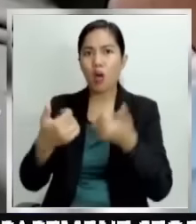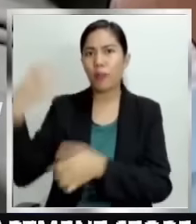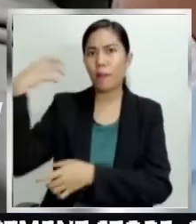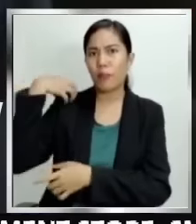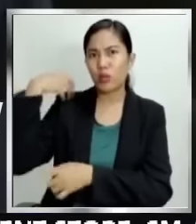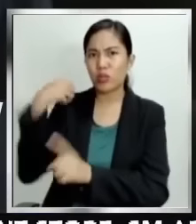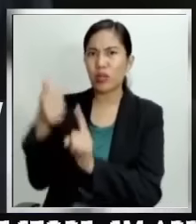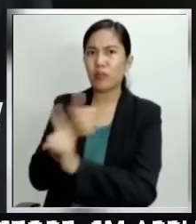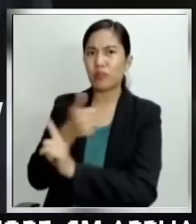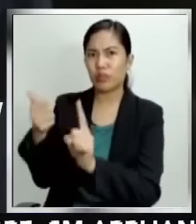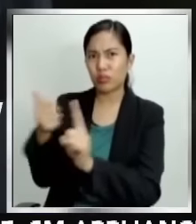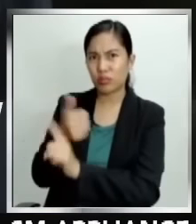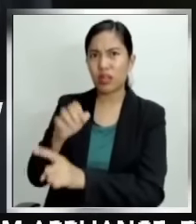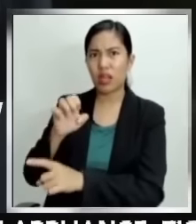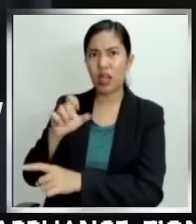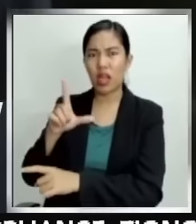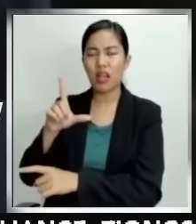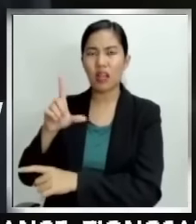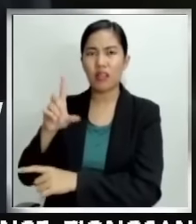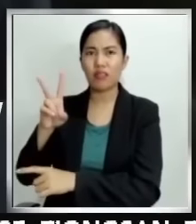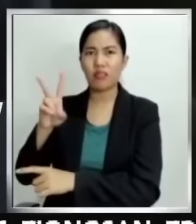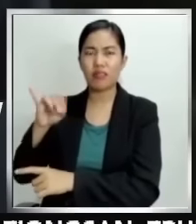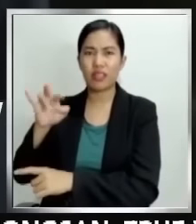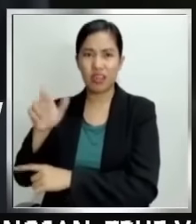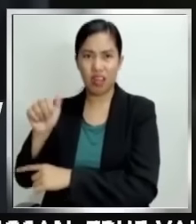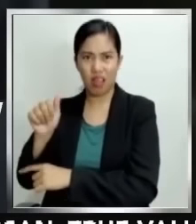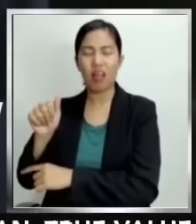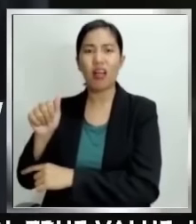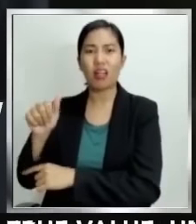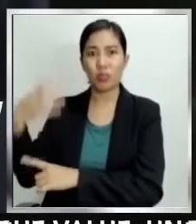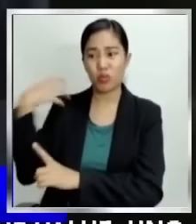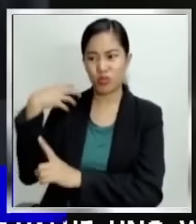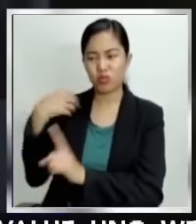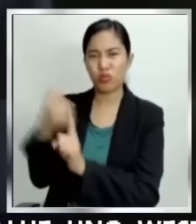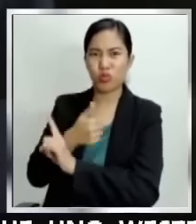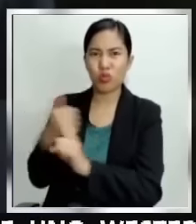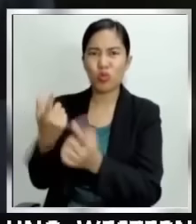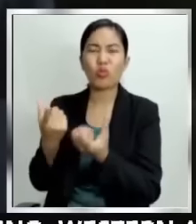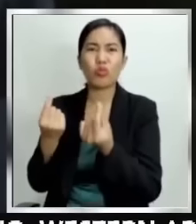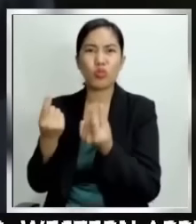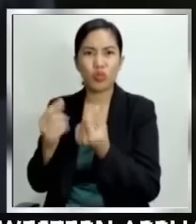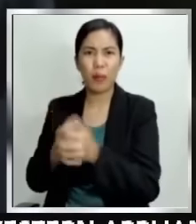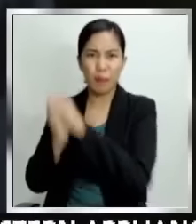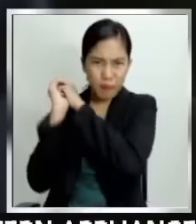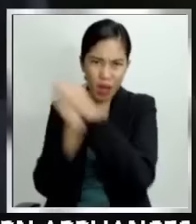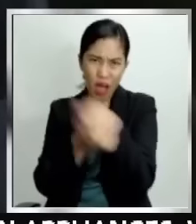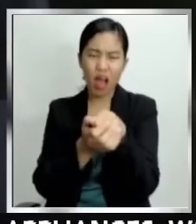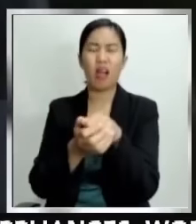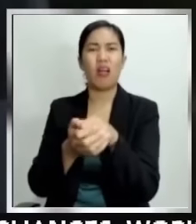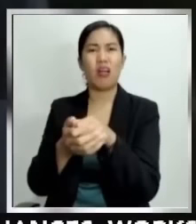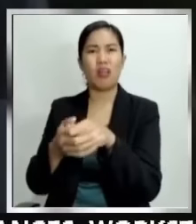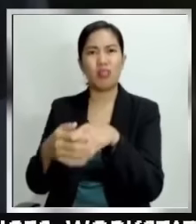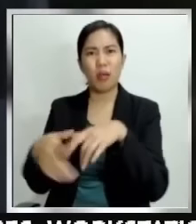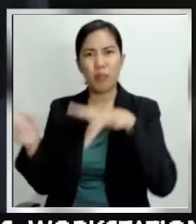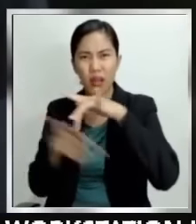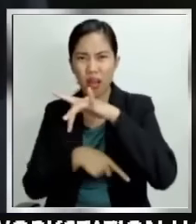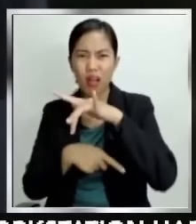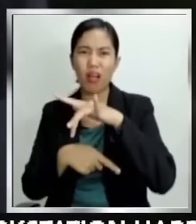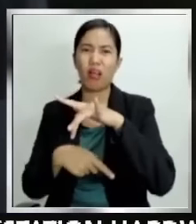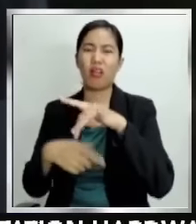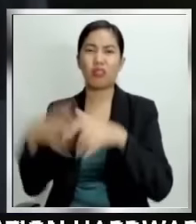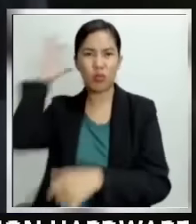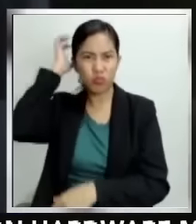gawain. Bugbog po, palo, tugtog doon sa may CR, tapos tugtog na CR, sub-sub siya doon sa duro. Yan